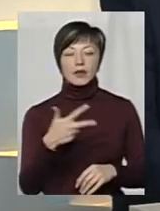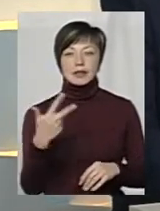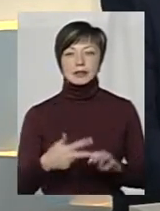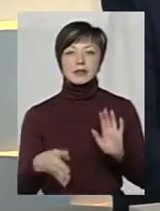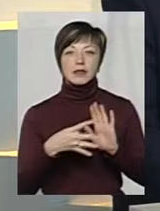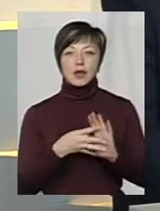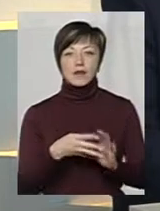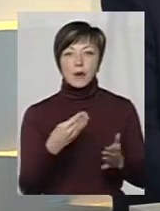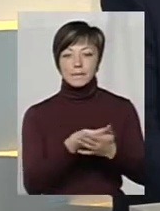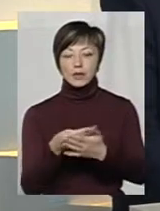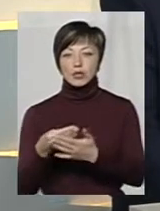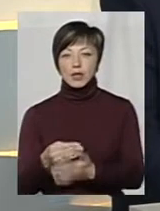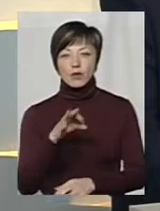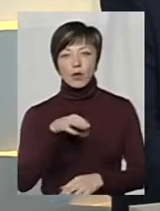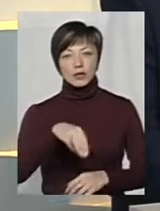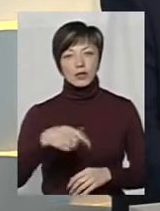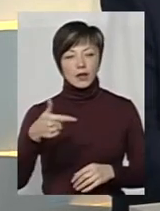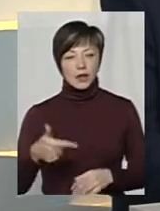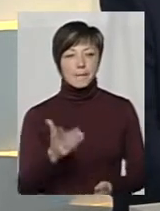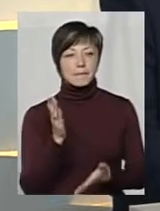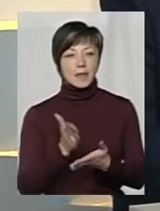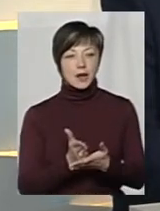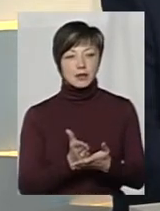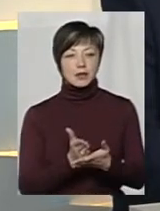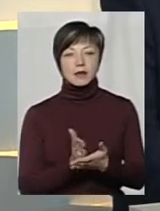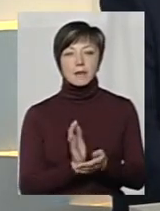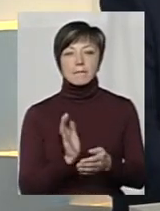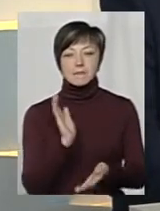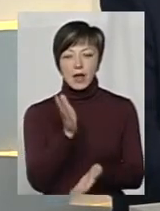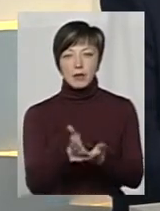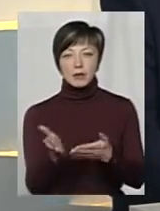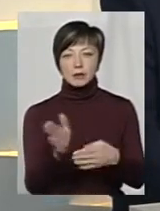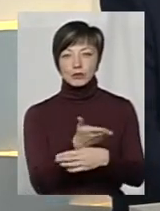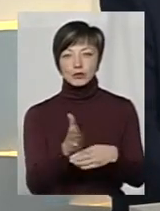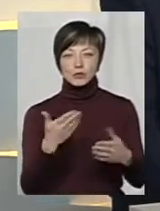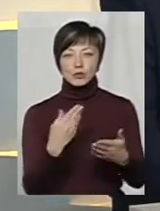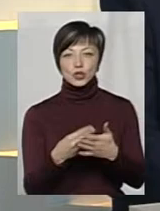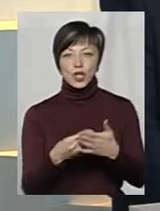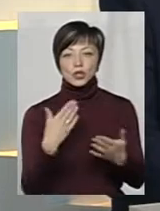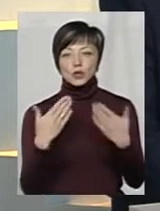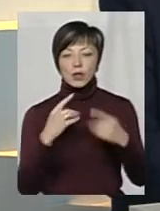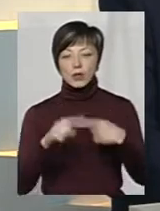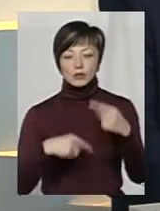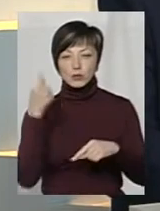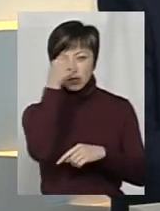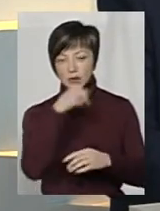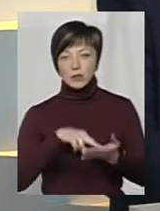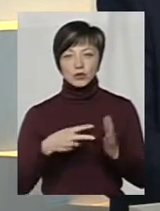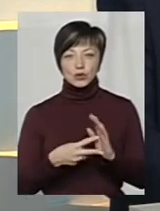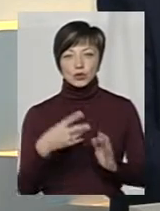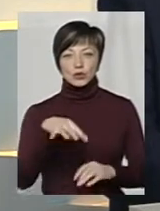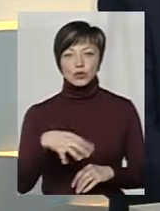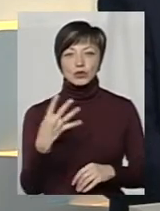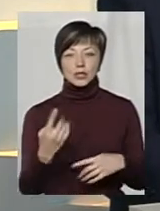39 бюджетів об'єднаних територіальних громад мали прямі міжбюджетні стосунки. На наступний рік ми передбачаємо, що